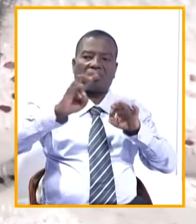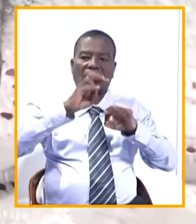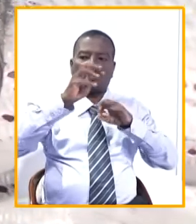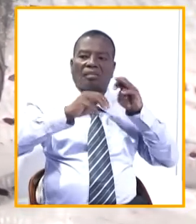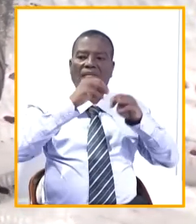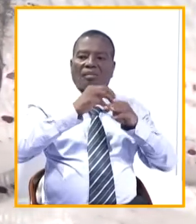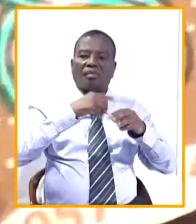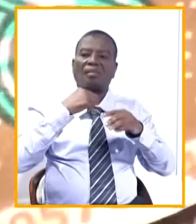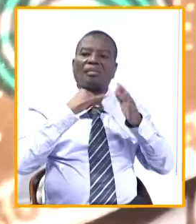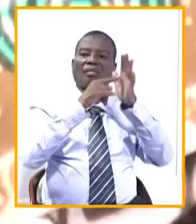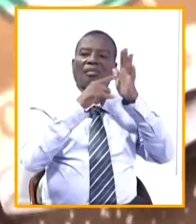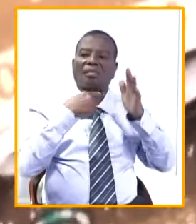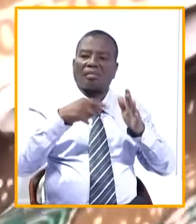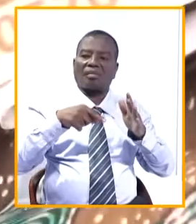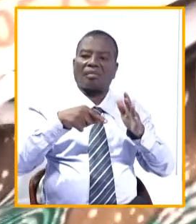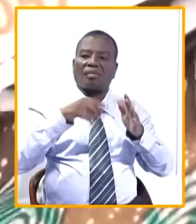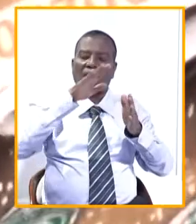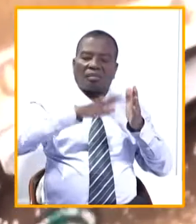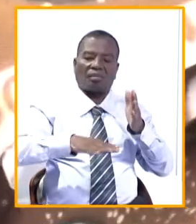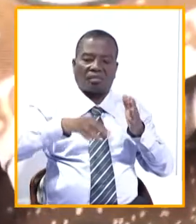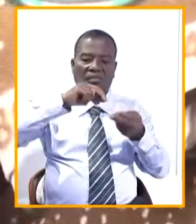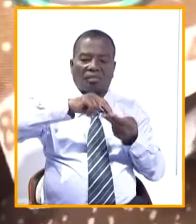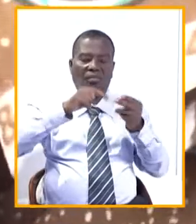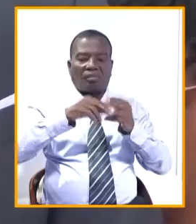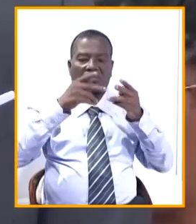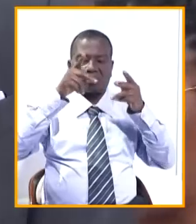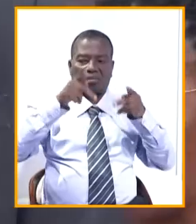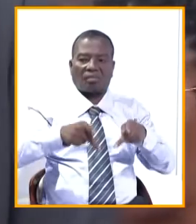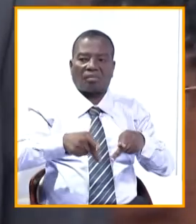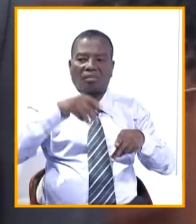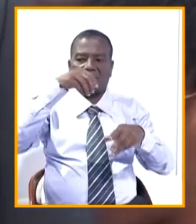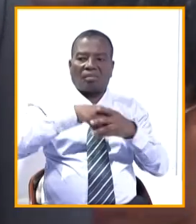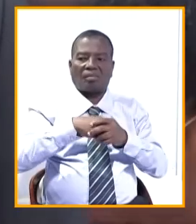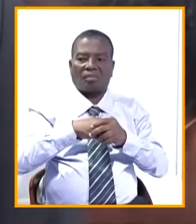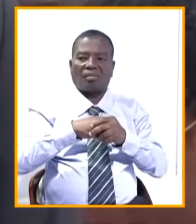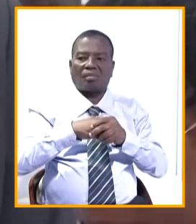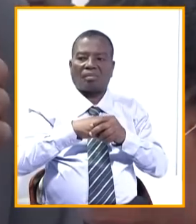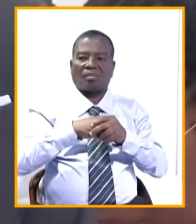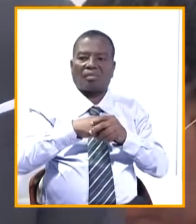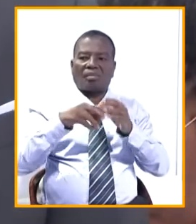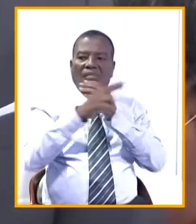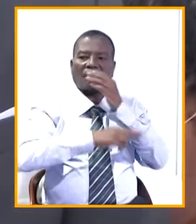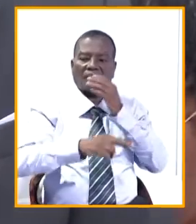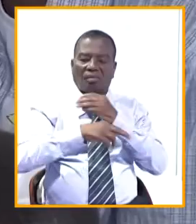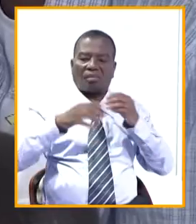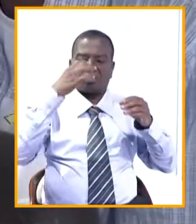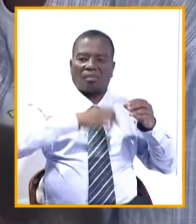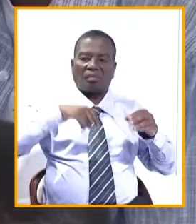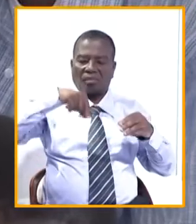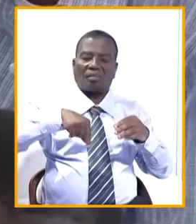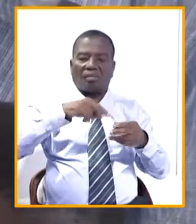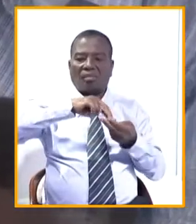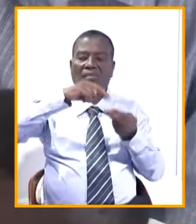Tiassalé. Il indique également la baisse du nombre de cas enregistrés ces deux dernières années dans sa sphère d'intervention. Il souhaite que ces chiffres